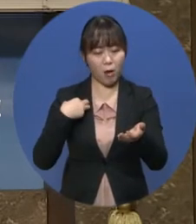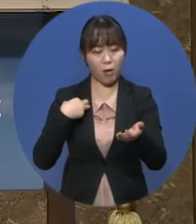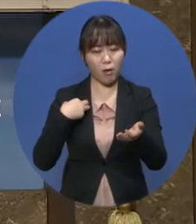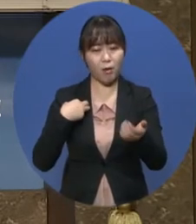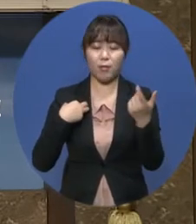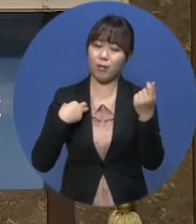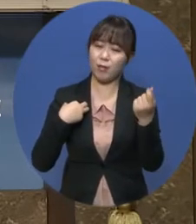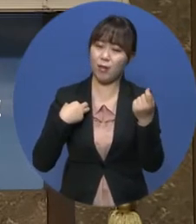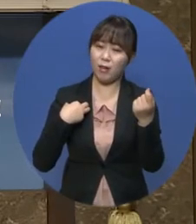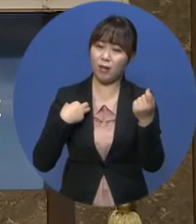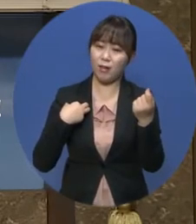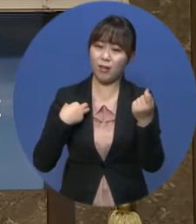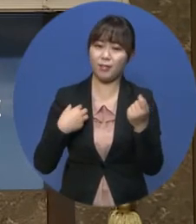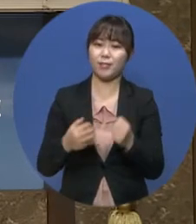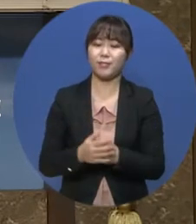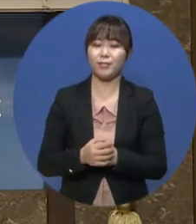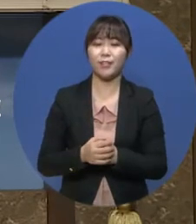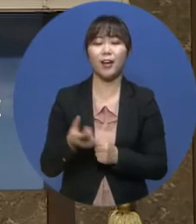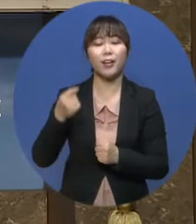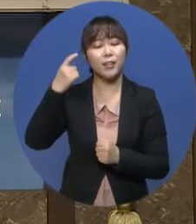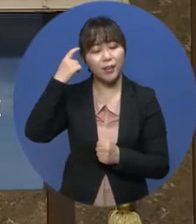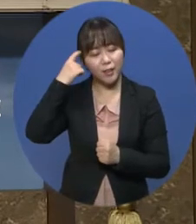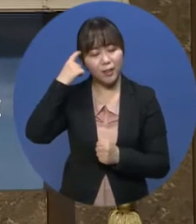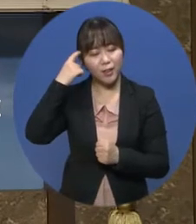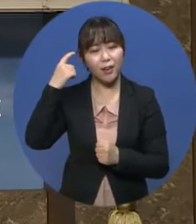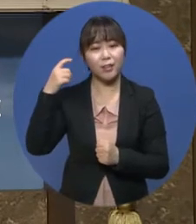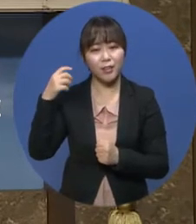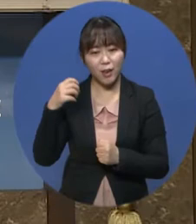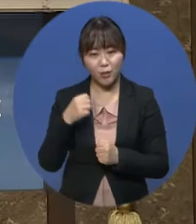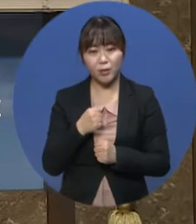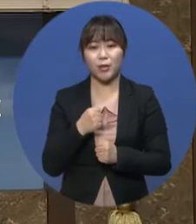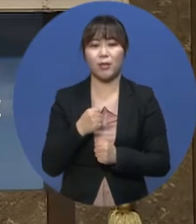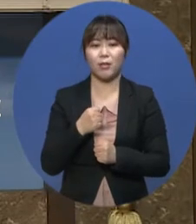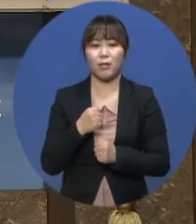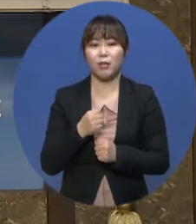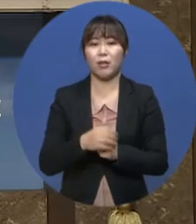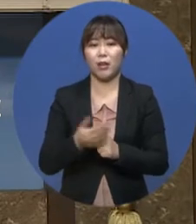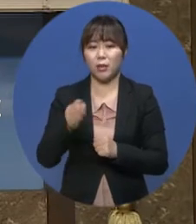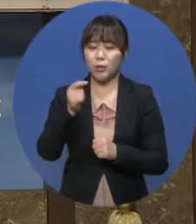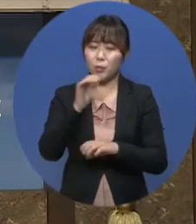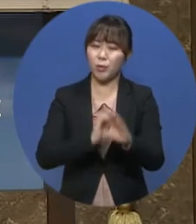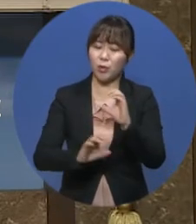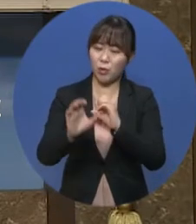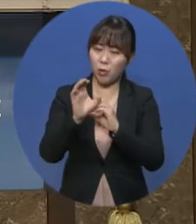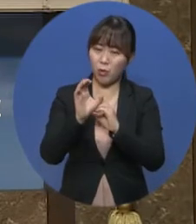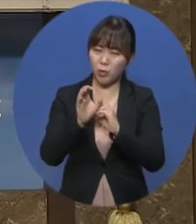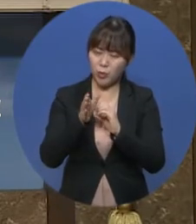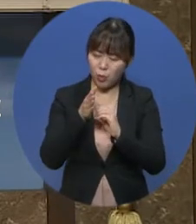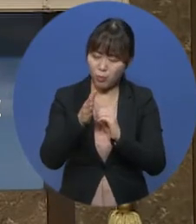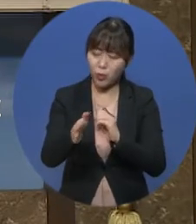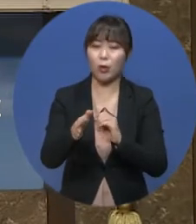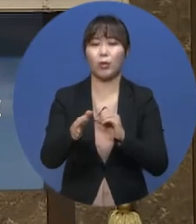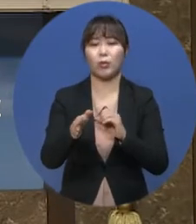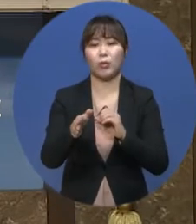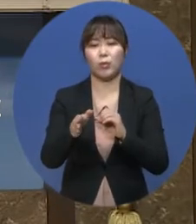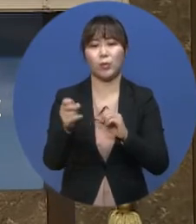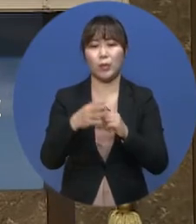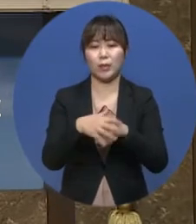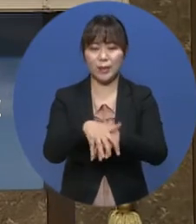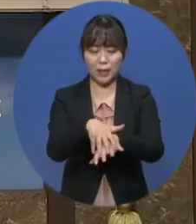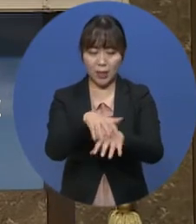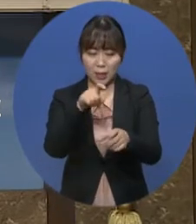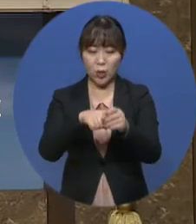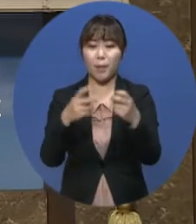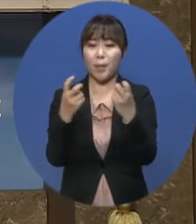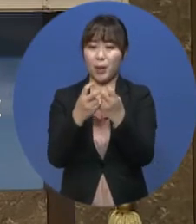의무 돌이다 그렇게 생각을 하고 예 그렇지만 좀더 좀 전문적이고 체계적인